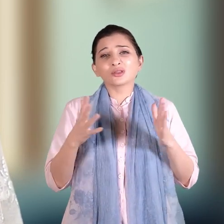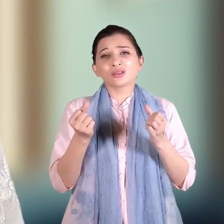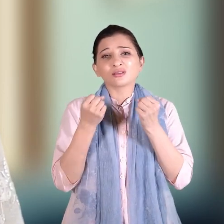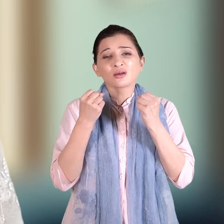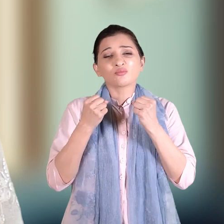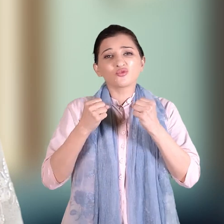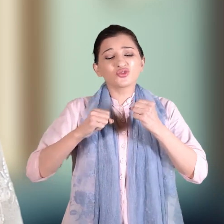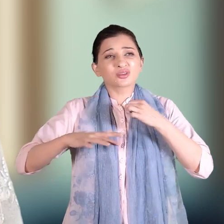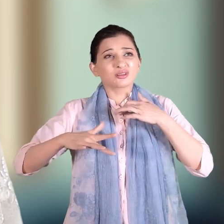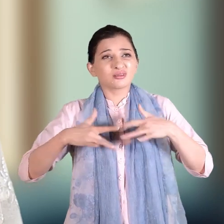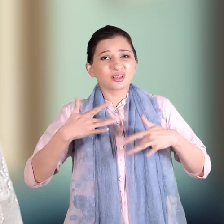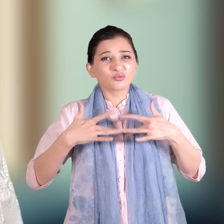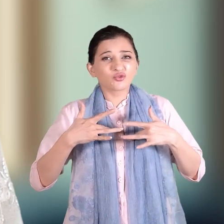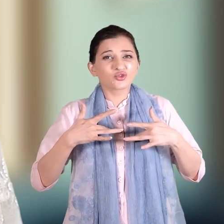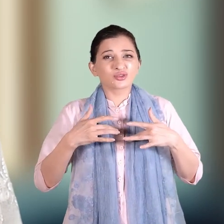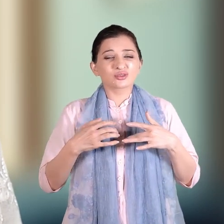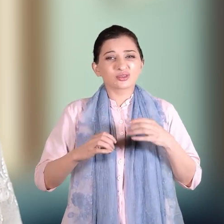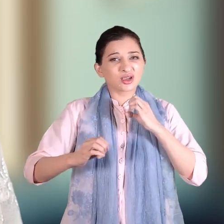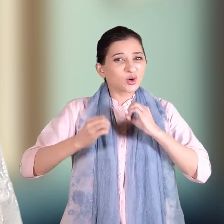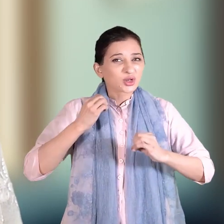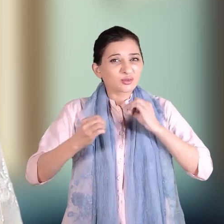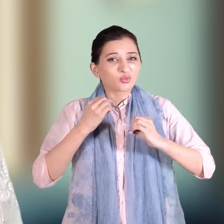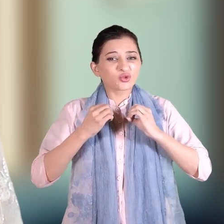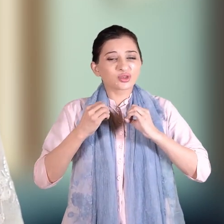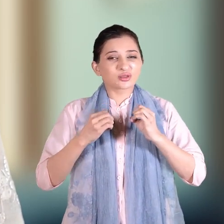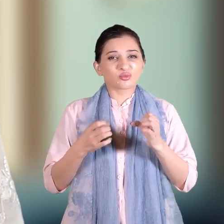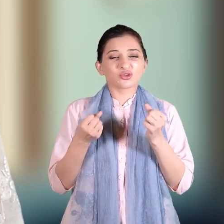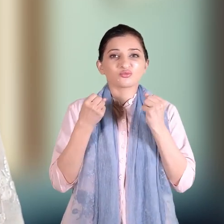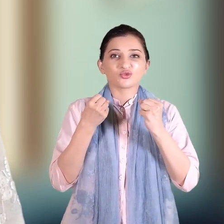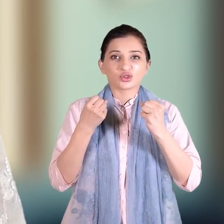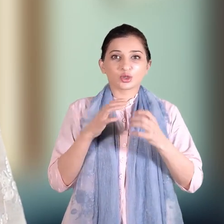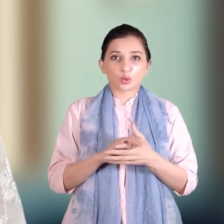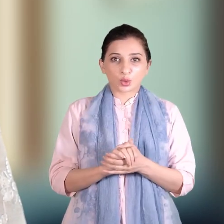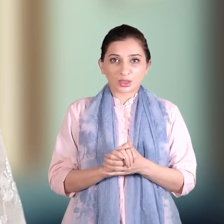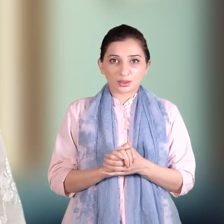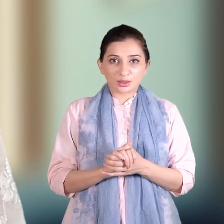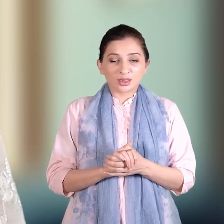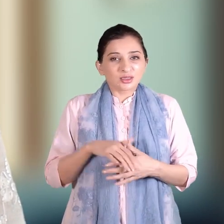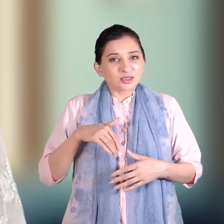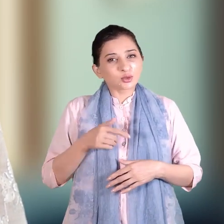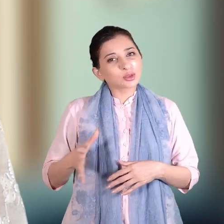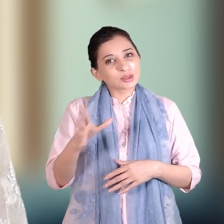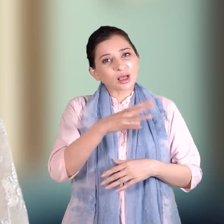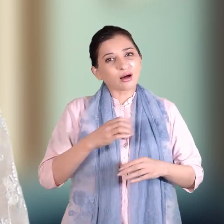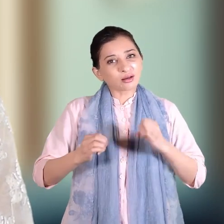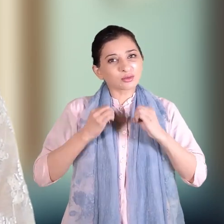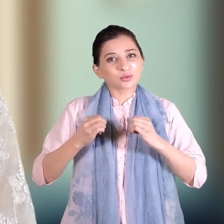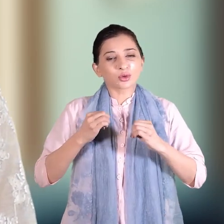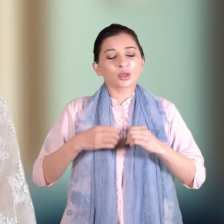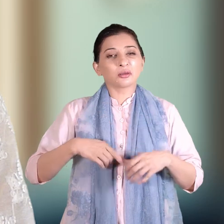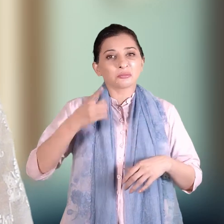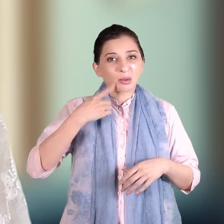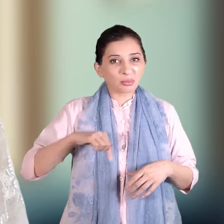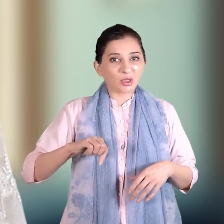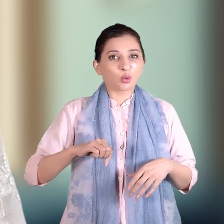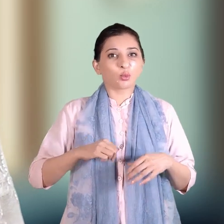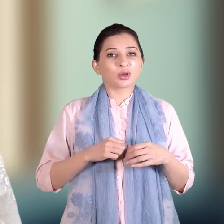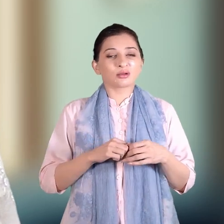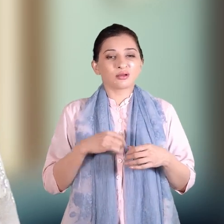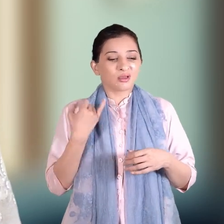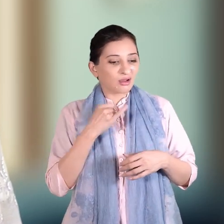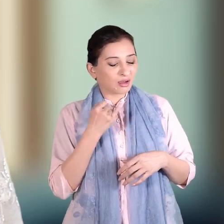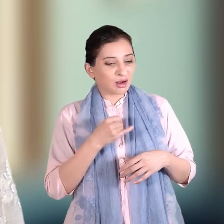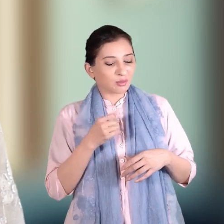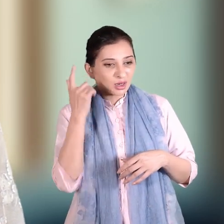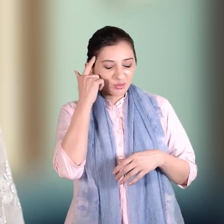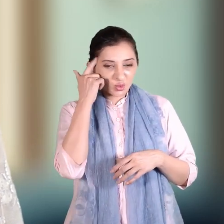difficult emotions, a lot of overwhelming emotions. एंड ये जो सारे डिफ़िकल्ट इमोशंस हैं, चाहे वो सेल्फ डाउट हो,